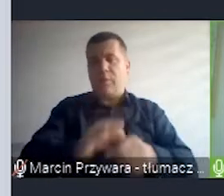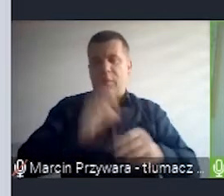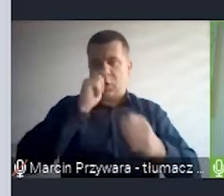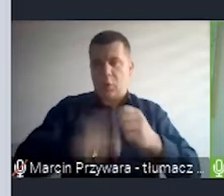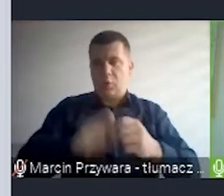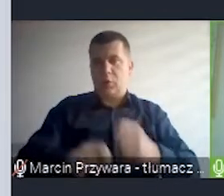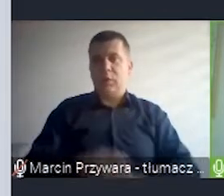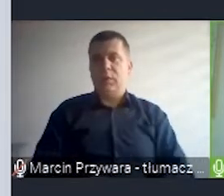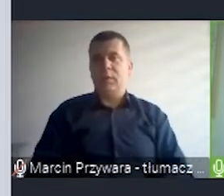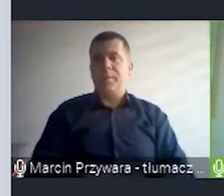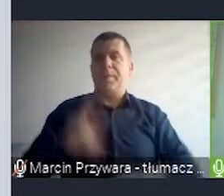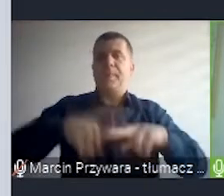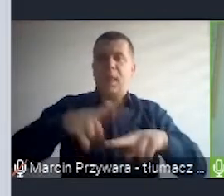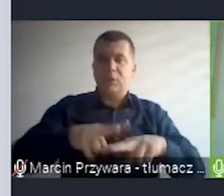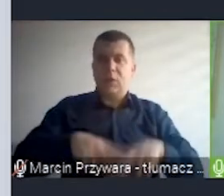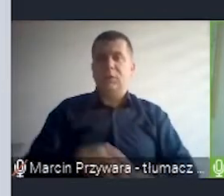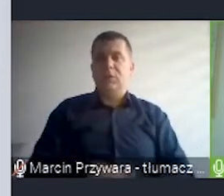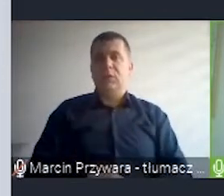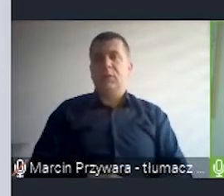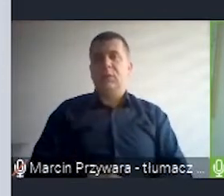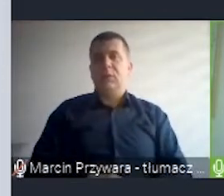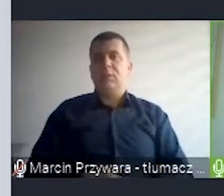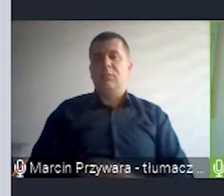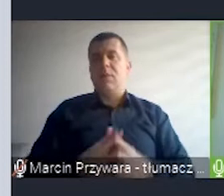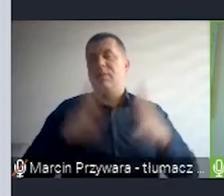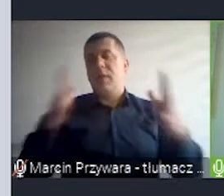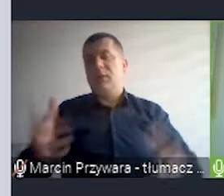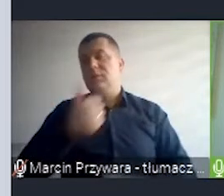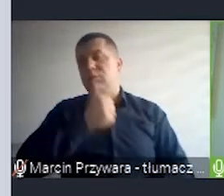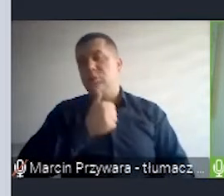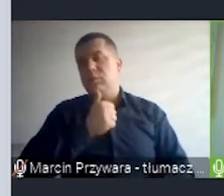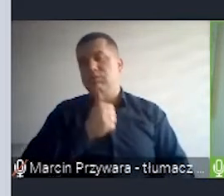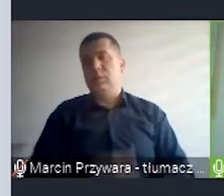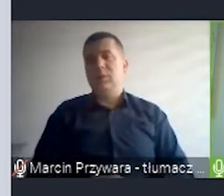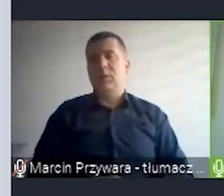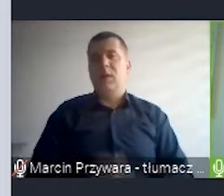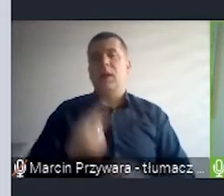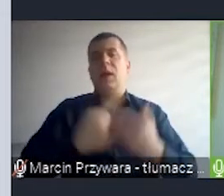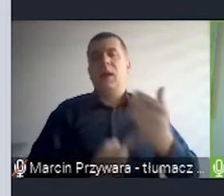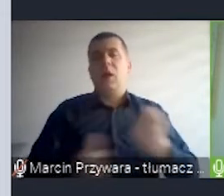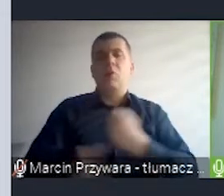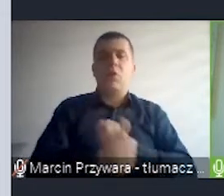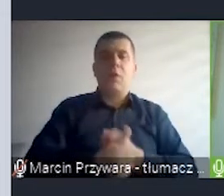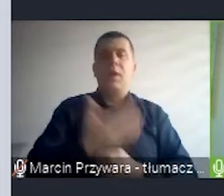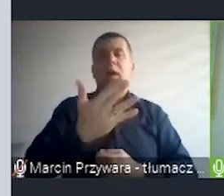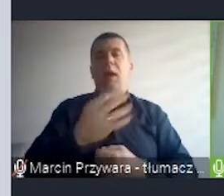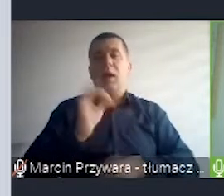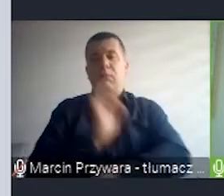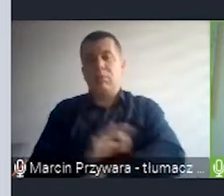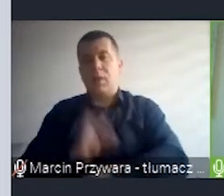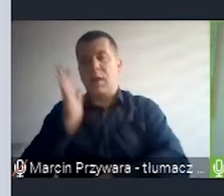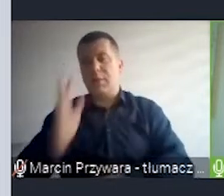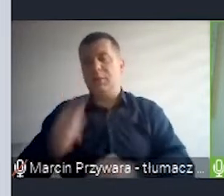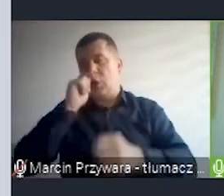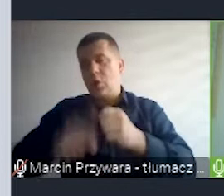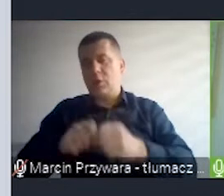kontroli, narzędzia, wielkość prób chociażby, czyli ile z dokumentów, ile z projektów będzie